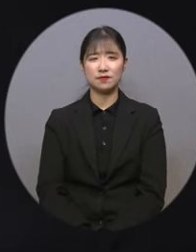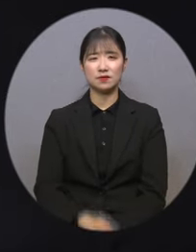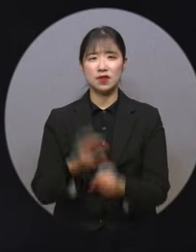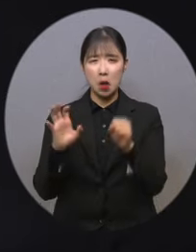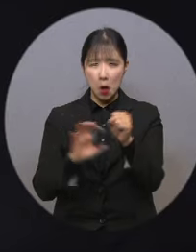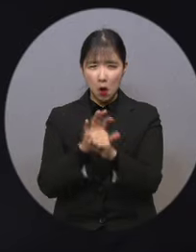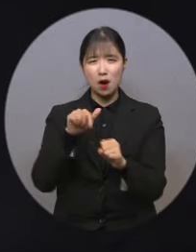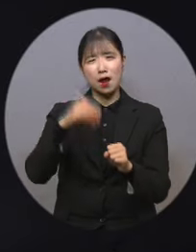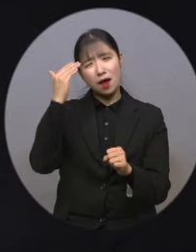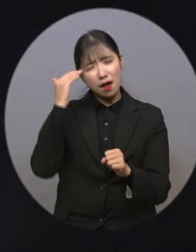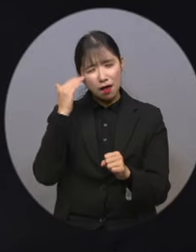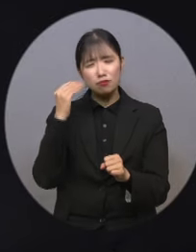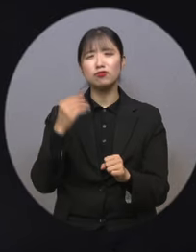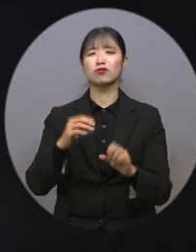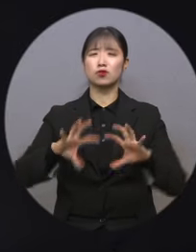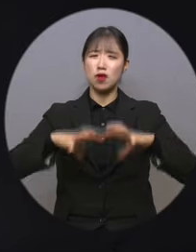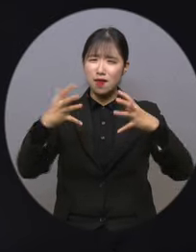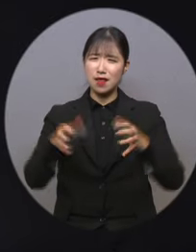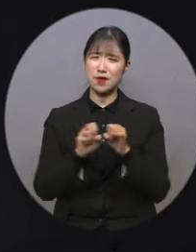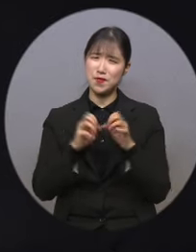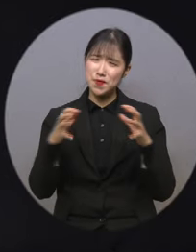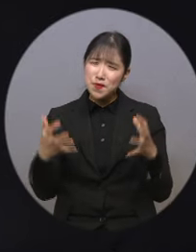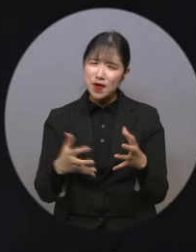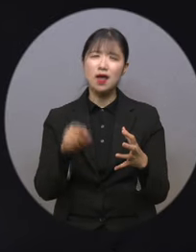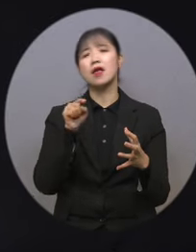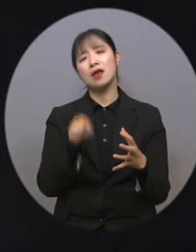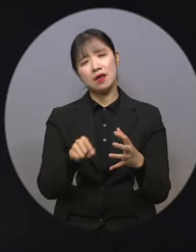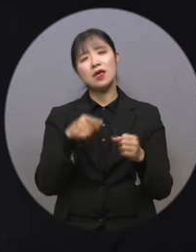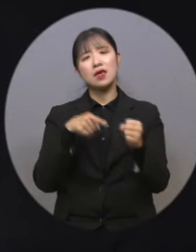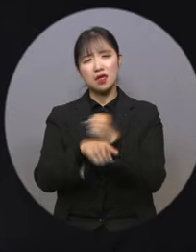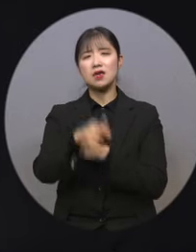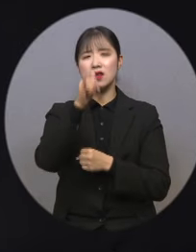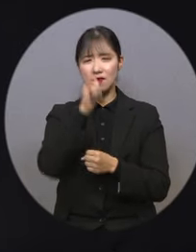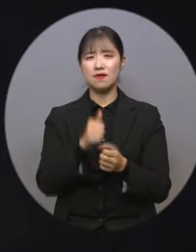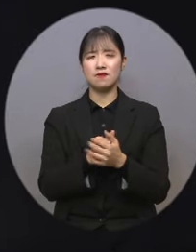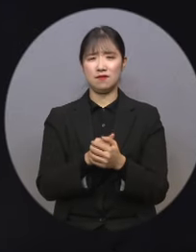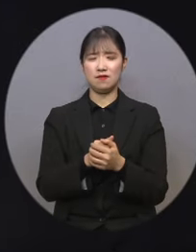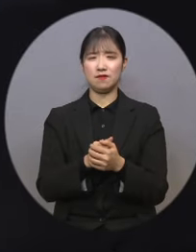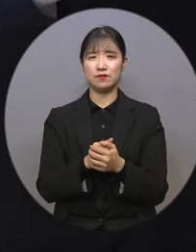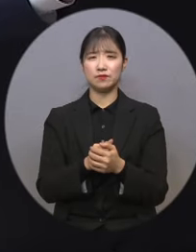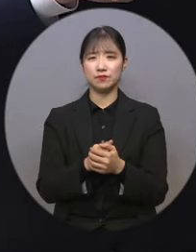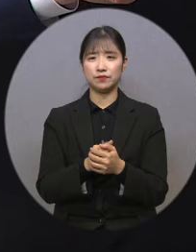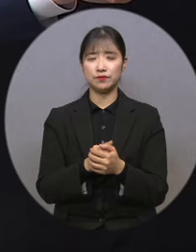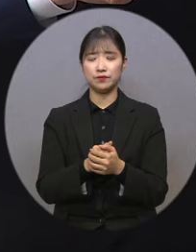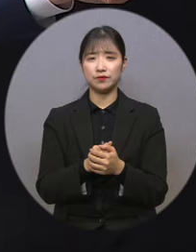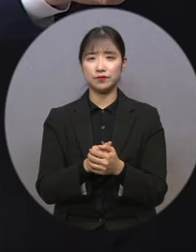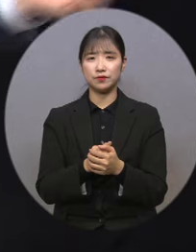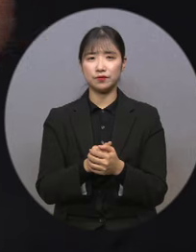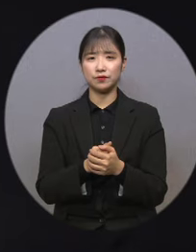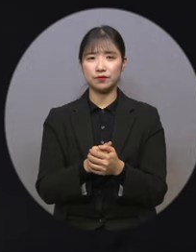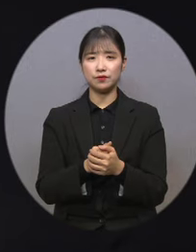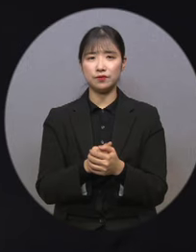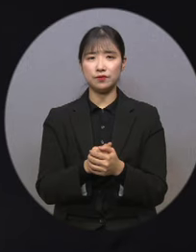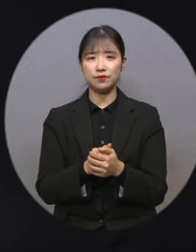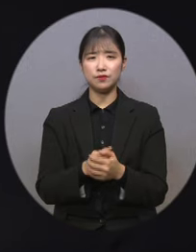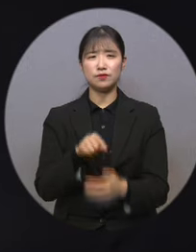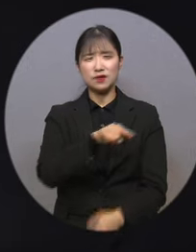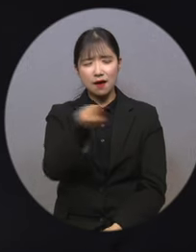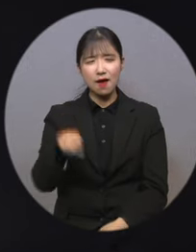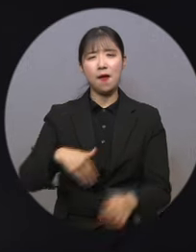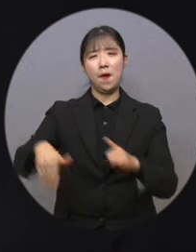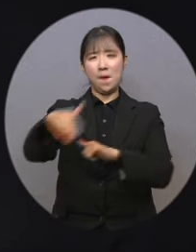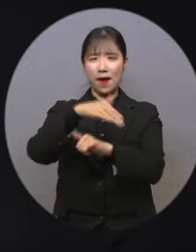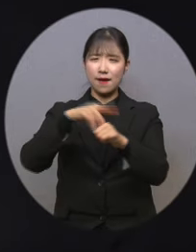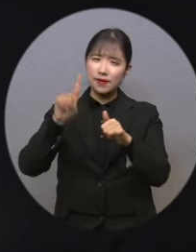코로나가 여기 우리나라에 오, 전 세계에 온 것은 반드시 인간들에게 뭔가 보상을 받고 가게 돼 있어요. 너희가 환경을 깨끗이